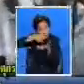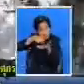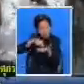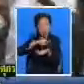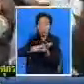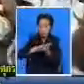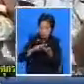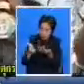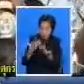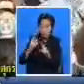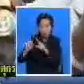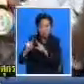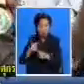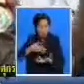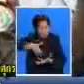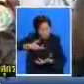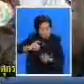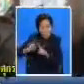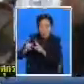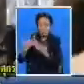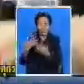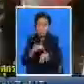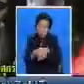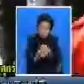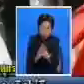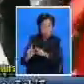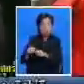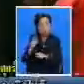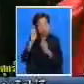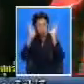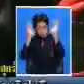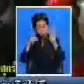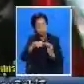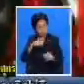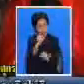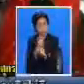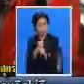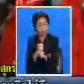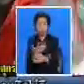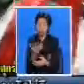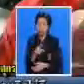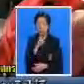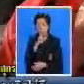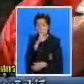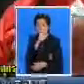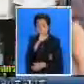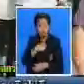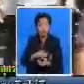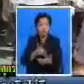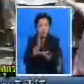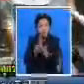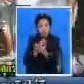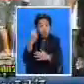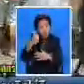กลางล้างมือนี่นะครับก็ก็เป็นเรื่องที่เราอยากให้ทุกฝ่ายช่วยกันทำอยู่แล้วว่าชอบกินส้มตำจานเดียวกันคนละช้อนคนละอันแล้วก็นั่งนั่ง